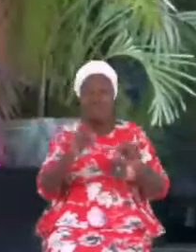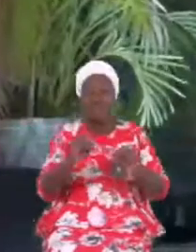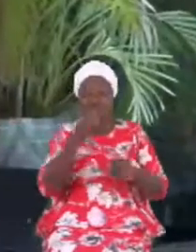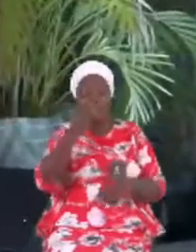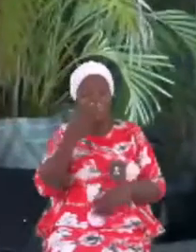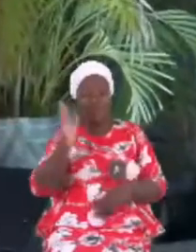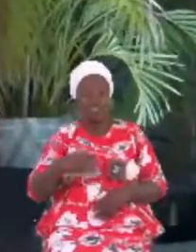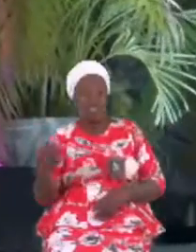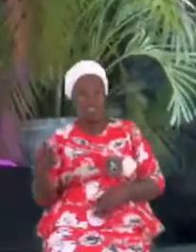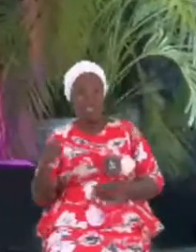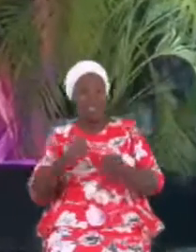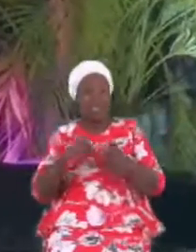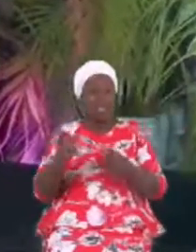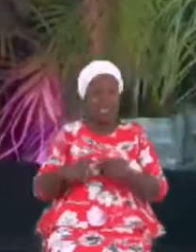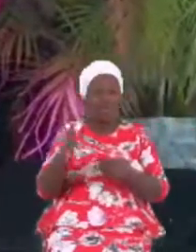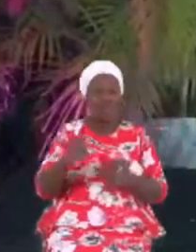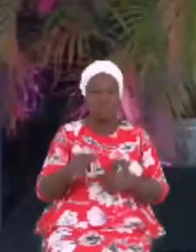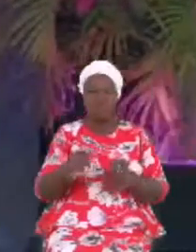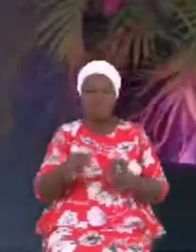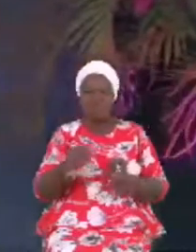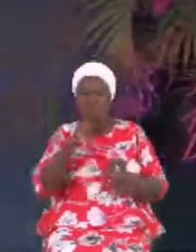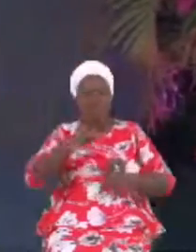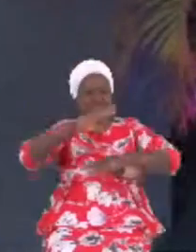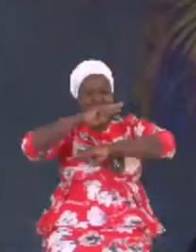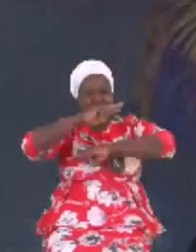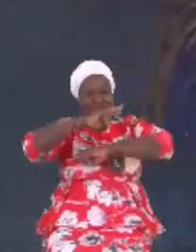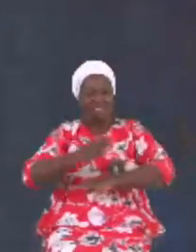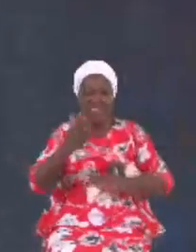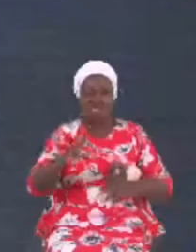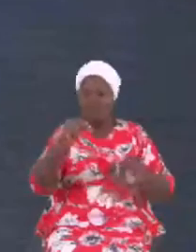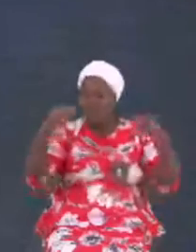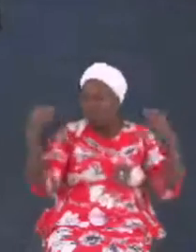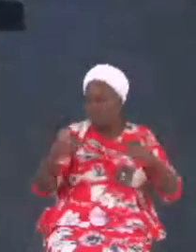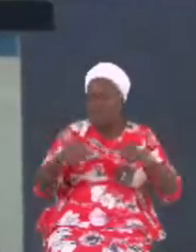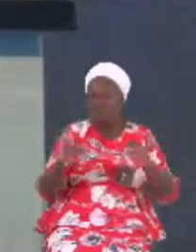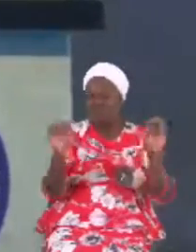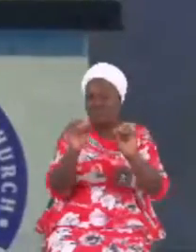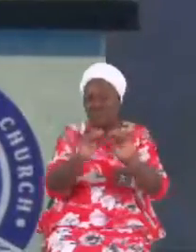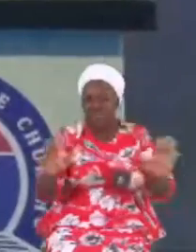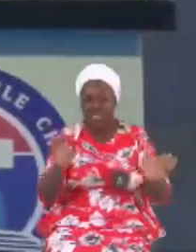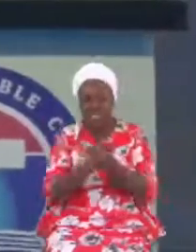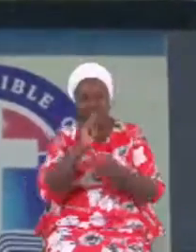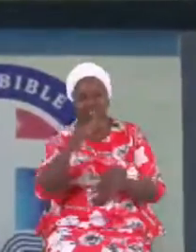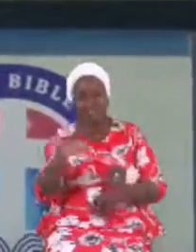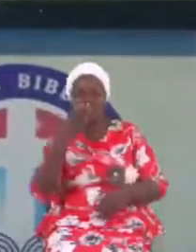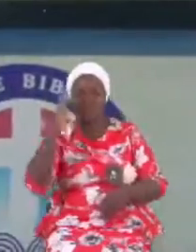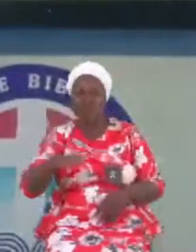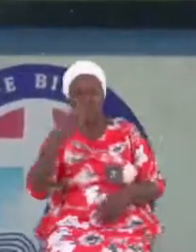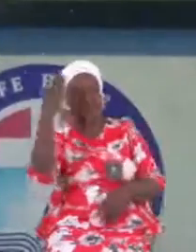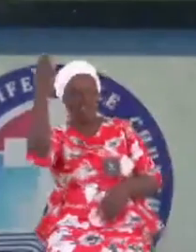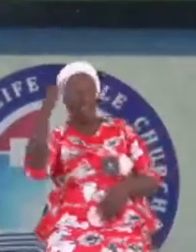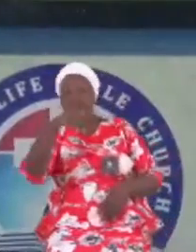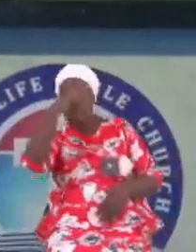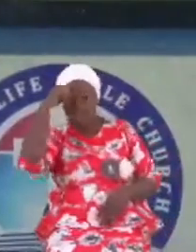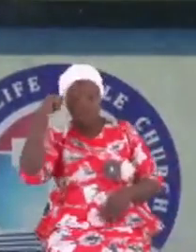là-bas. Et il n'y a pas de soulèvement là-bas. Il n'y a pas de douleur. Il n'y a rien qui ait du mal là-bas.